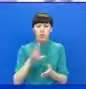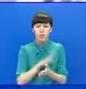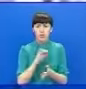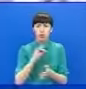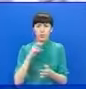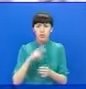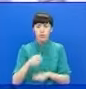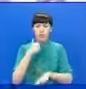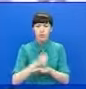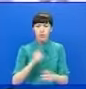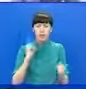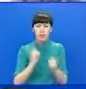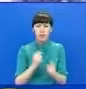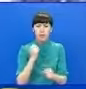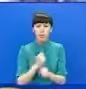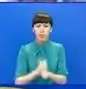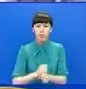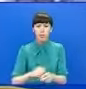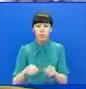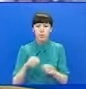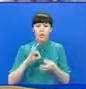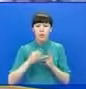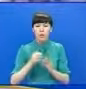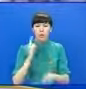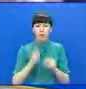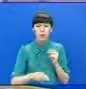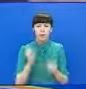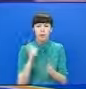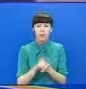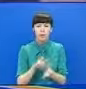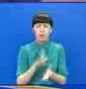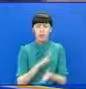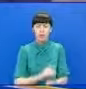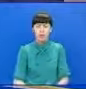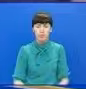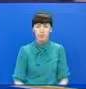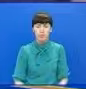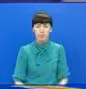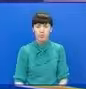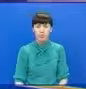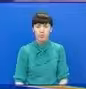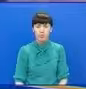мекеме басшыларымен кездесіп, істің тиянақты аяқталуын тапсырды. Таза, сіздер таза, сіздер таза.